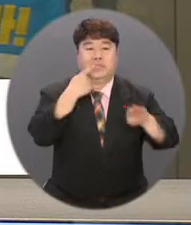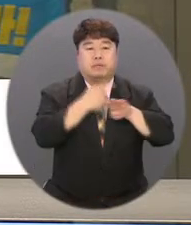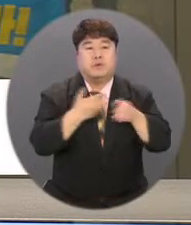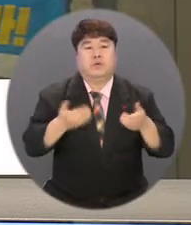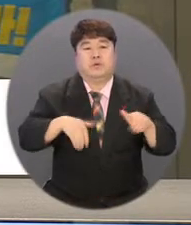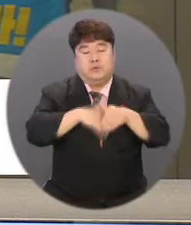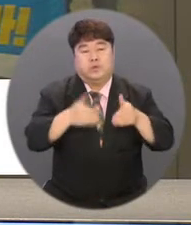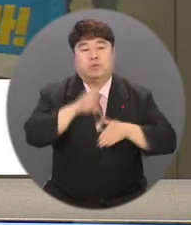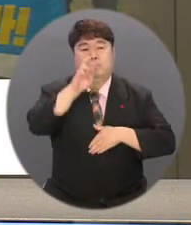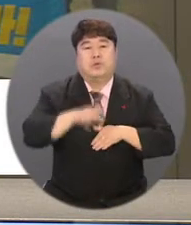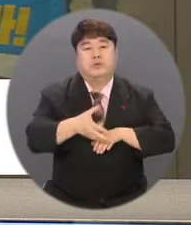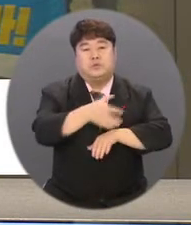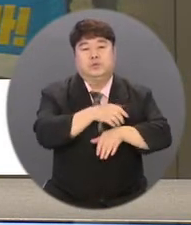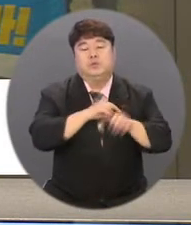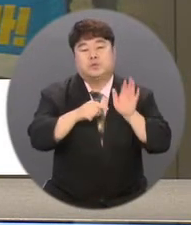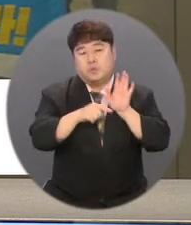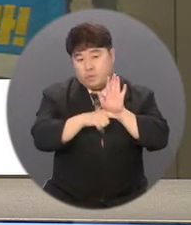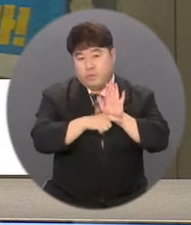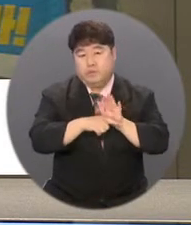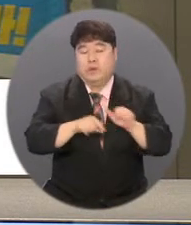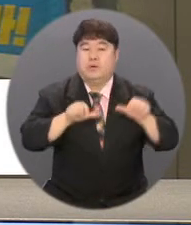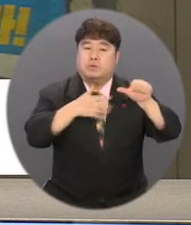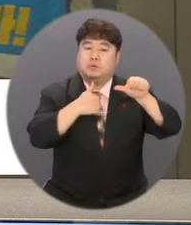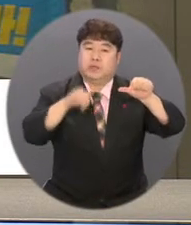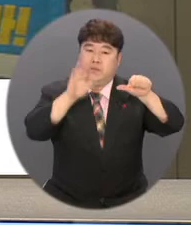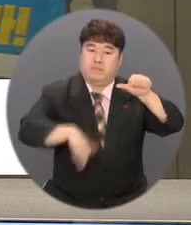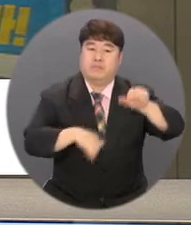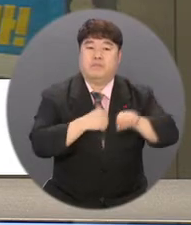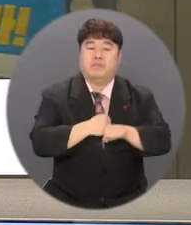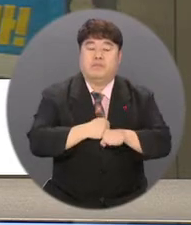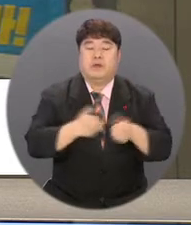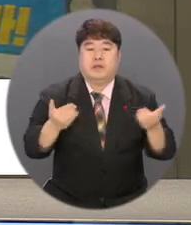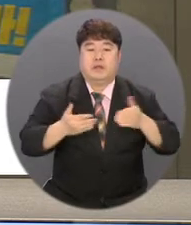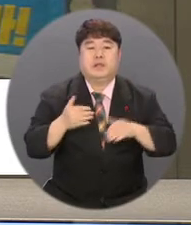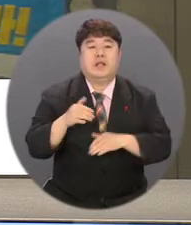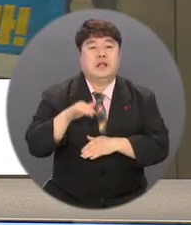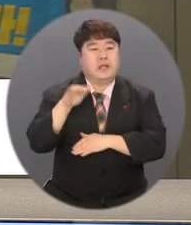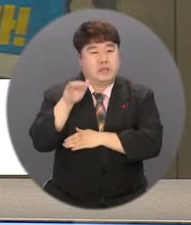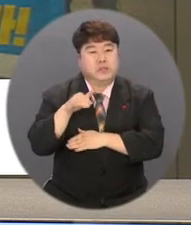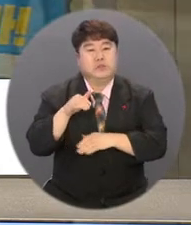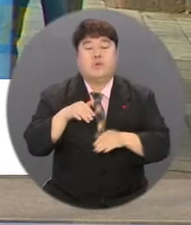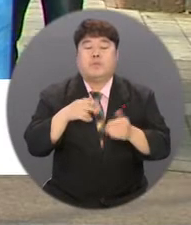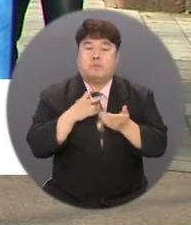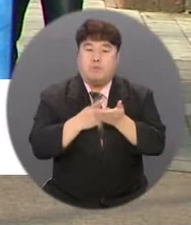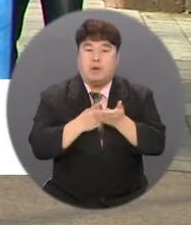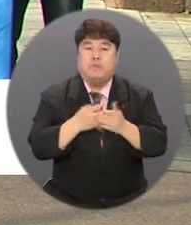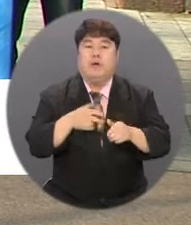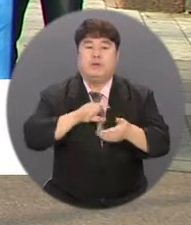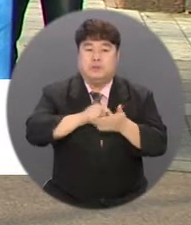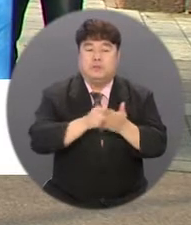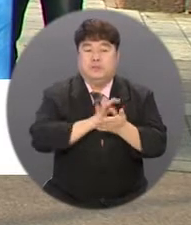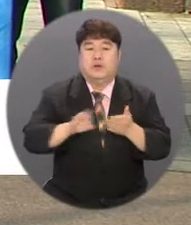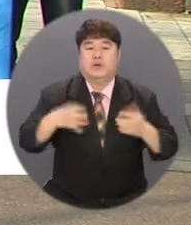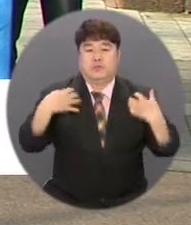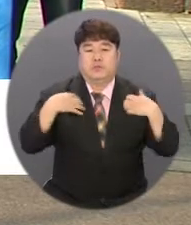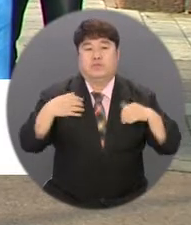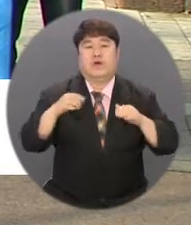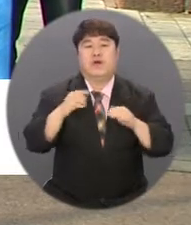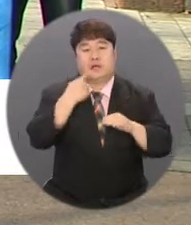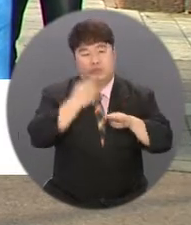민주노총 광주본부가 5인 미만 사업장에도 근로기준법을 전면 적용할 것을 정부와 민주당에